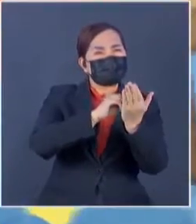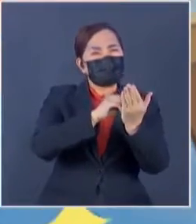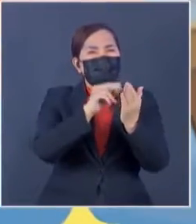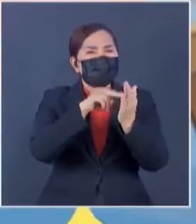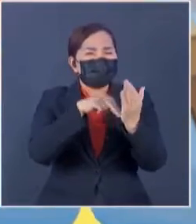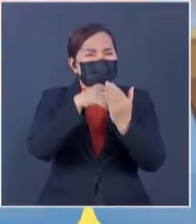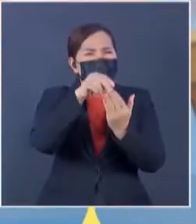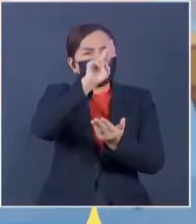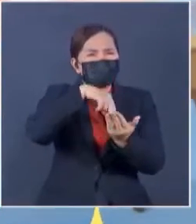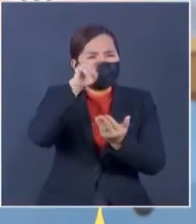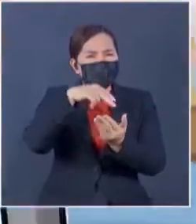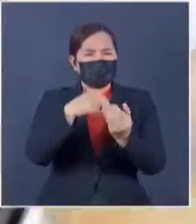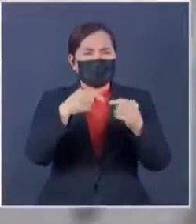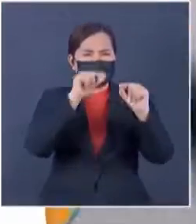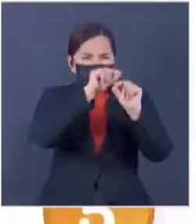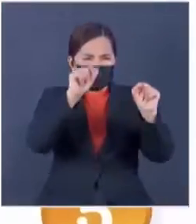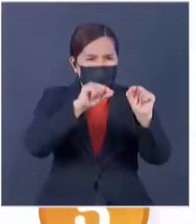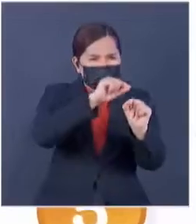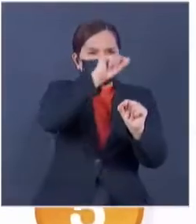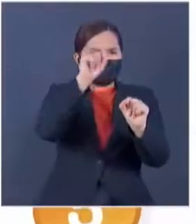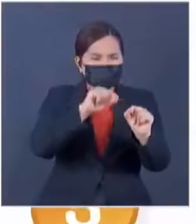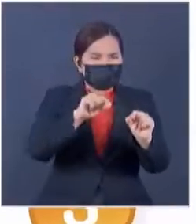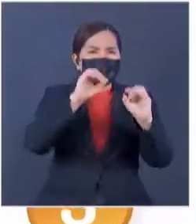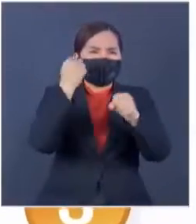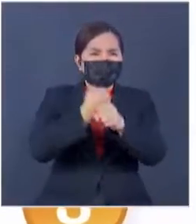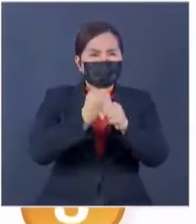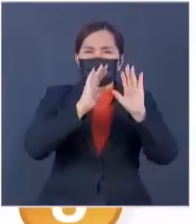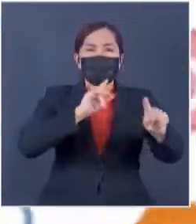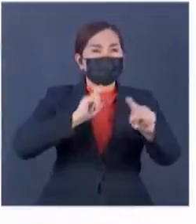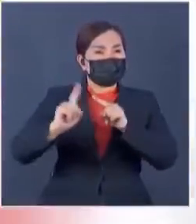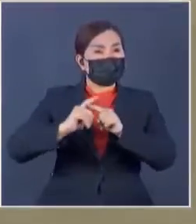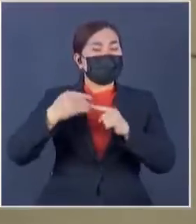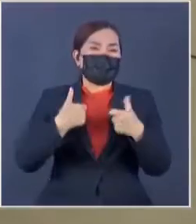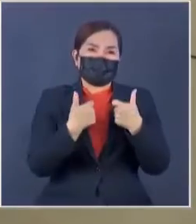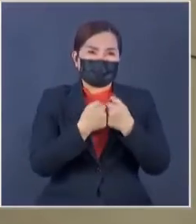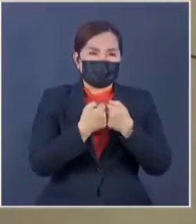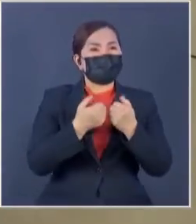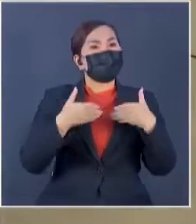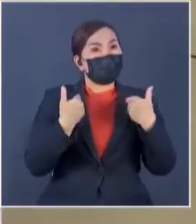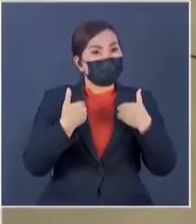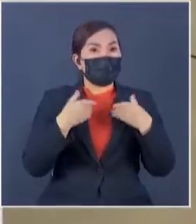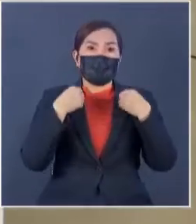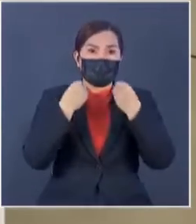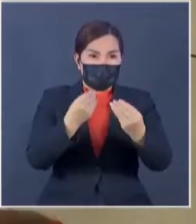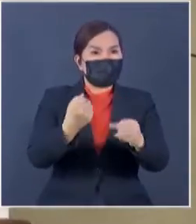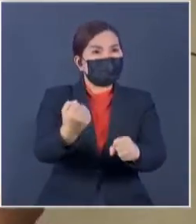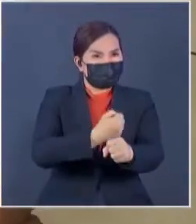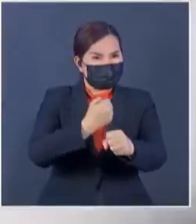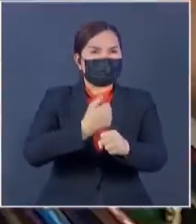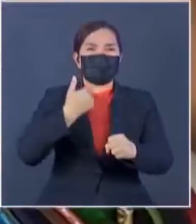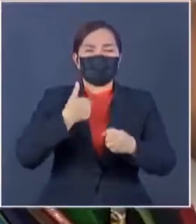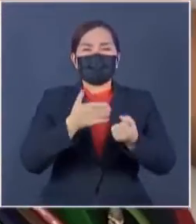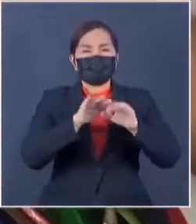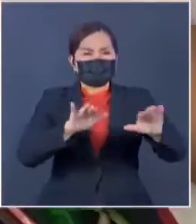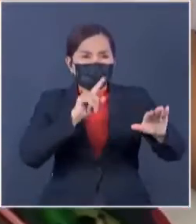และแบบฝึกหัดรูปแบบต่างๆครับแล้วก็นอกจากนี้ยังมีเกมที่สนุกสนานอีกมากมายนะครับในหนังสือเล่มนี้ซึ่งจะช่วย